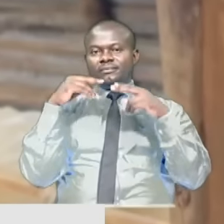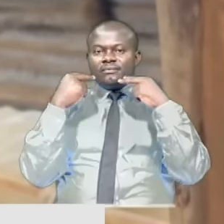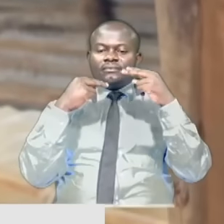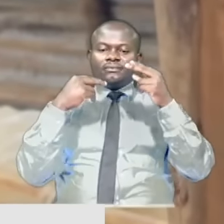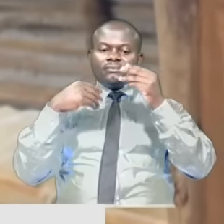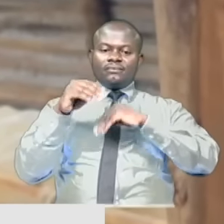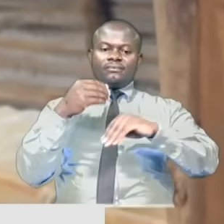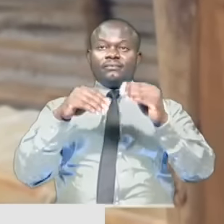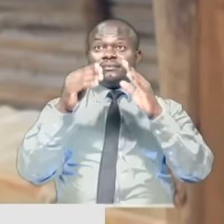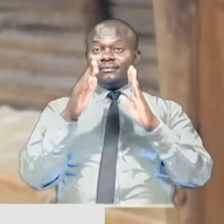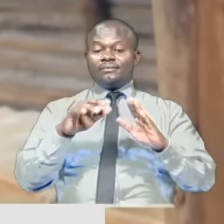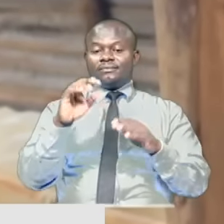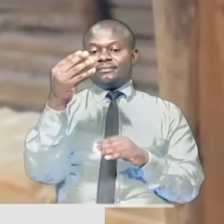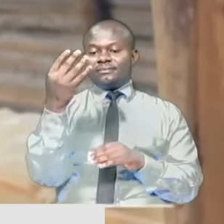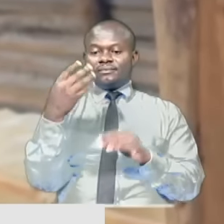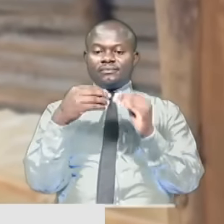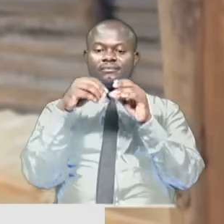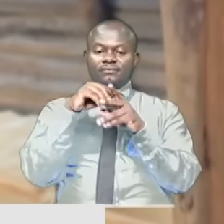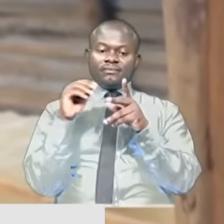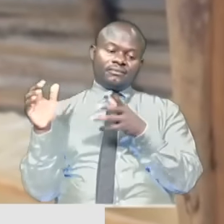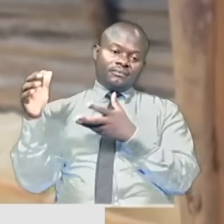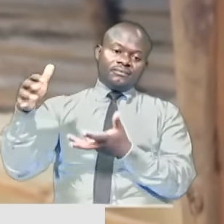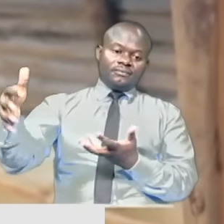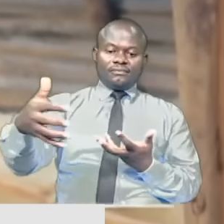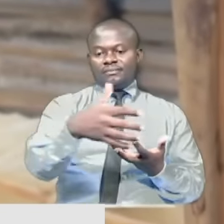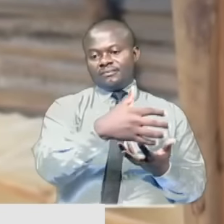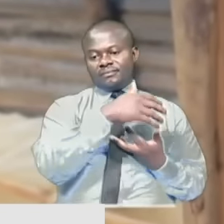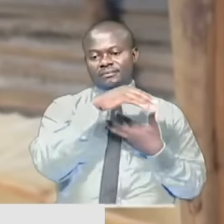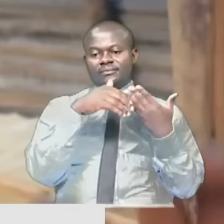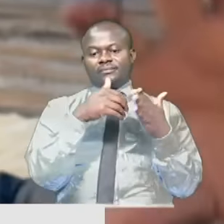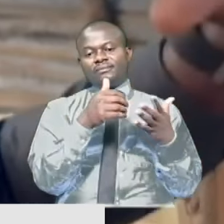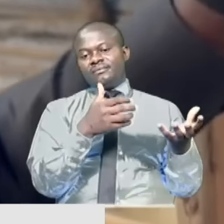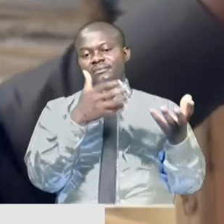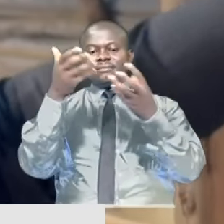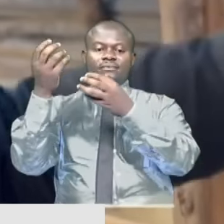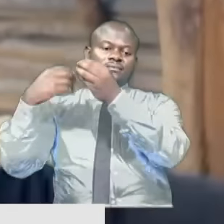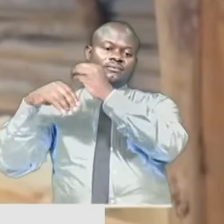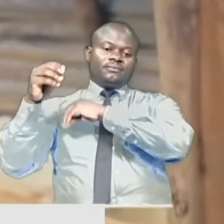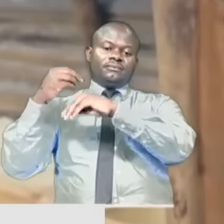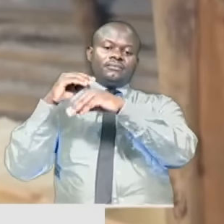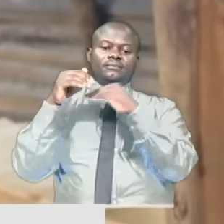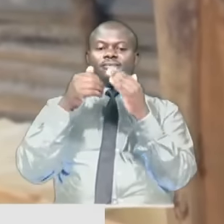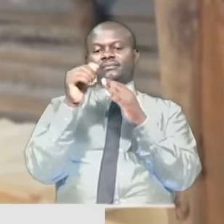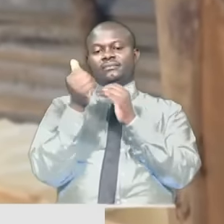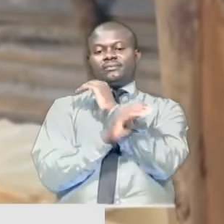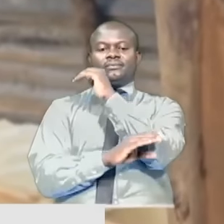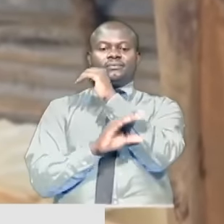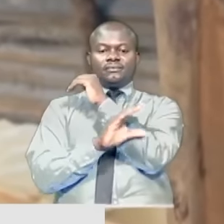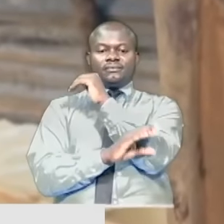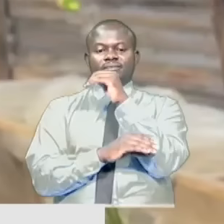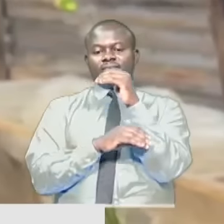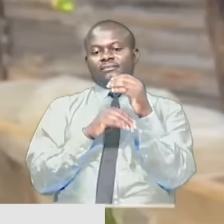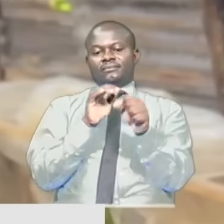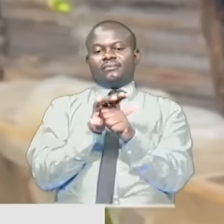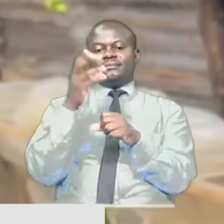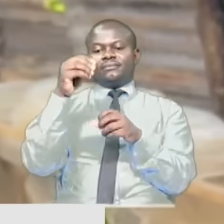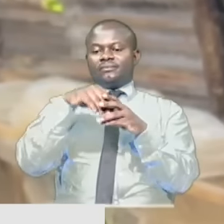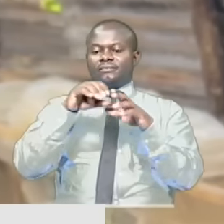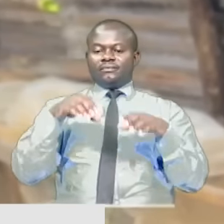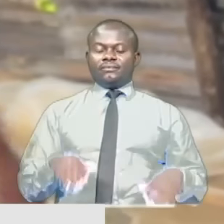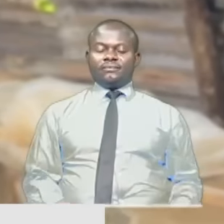kane dukunda kugurishamo cyane n'abantu baza bakabirangura bamara kubirangura bakajya kubigurisha hanze y'igihugu bakunda kubijyana muri Kongo ubu